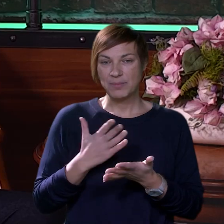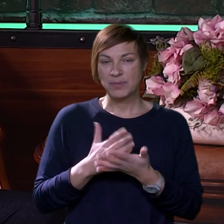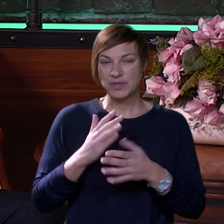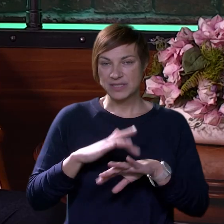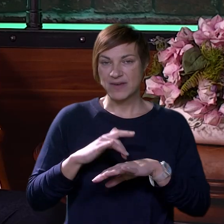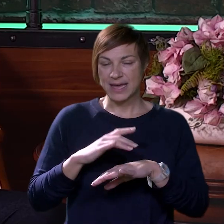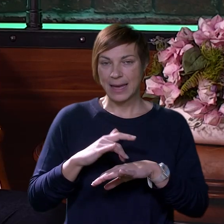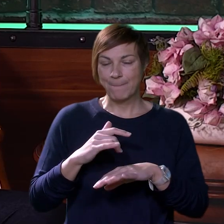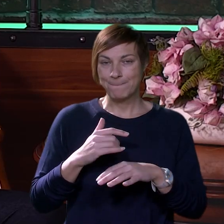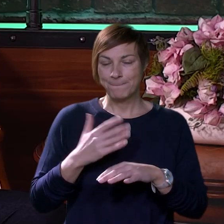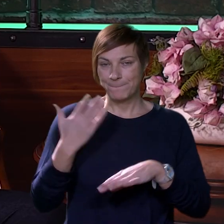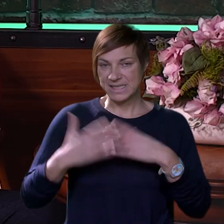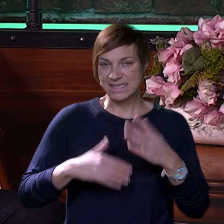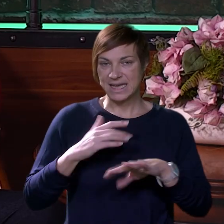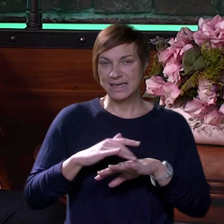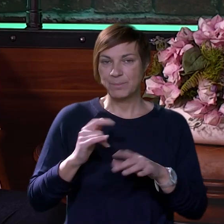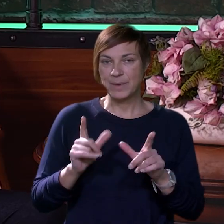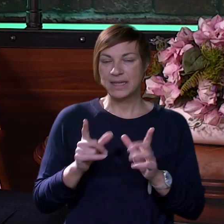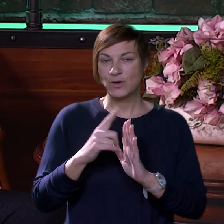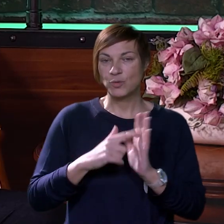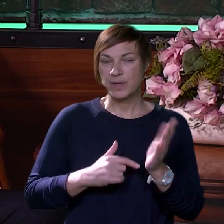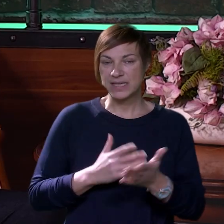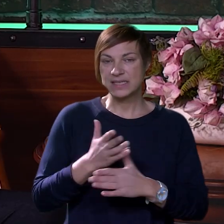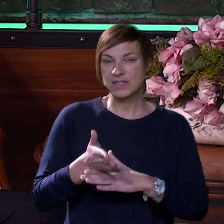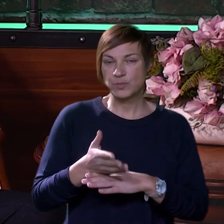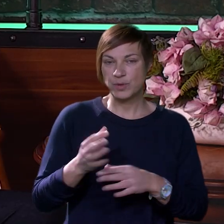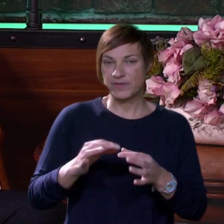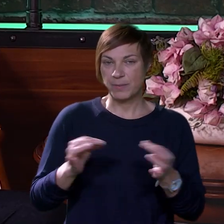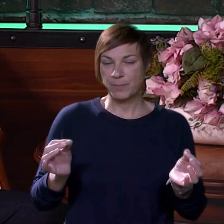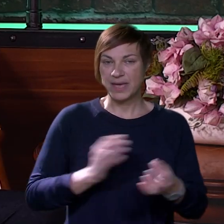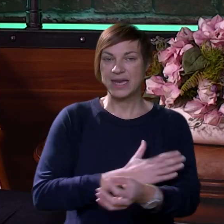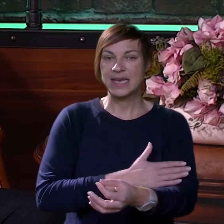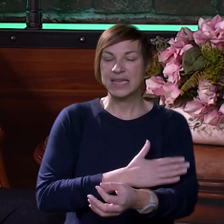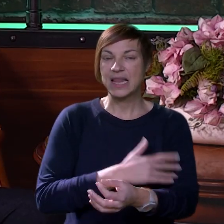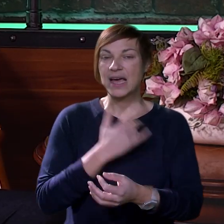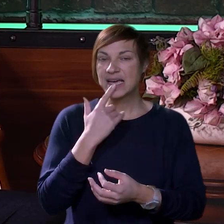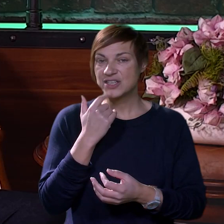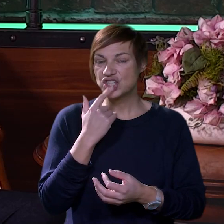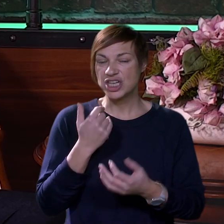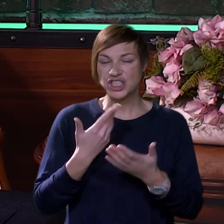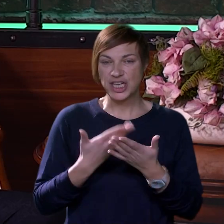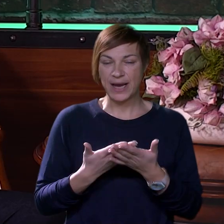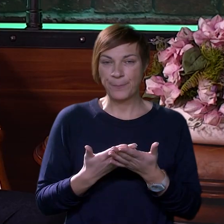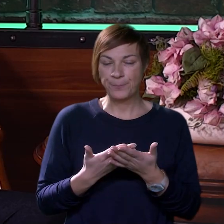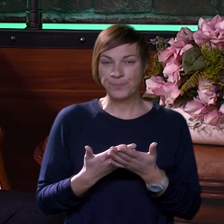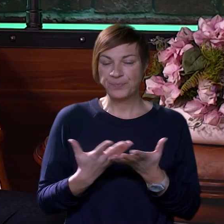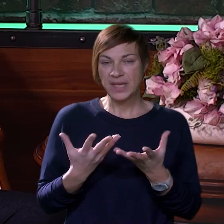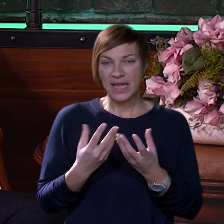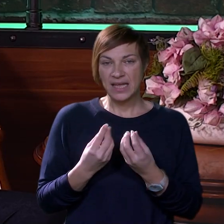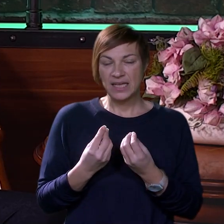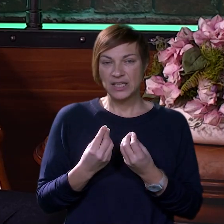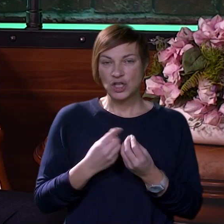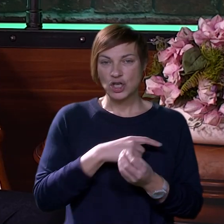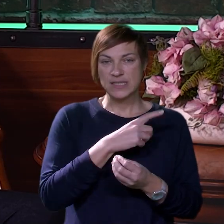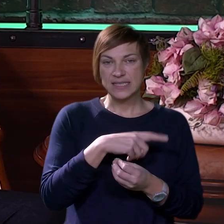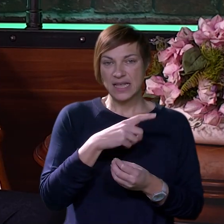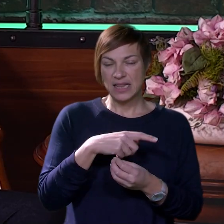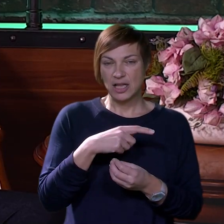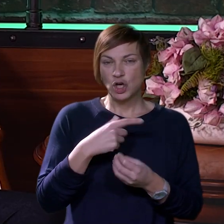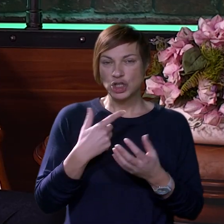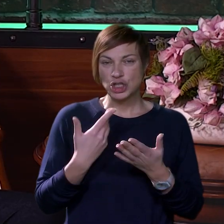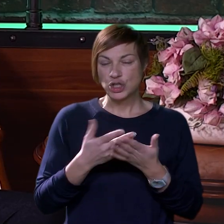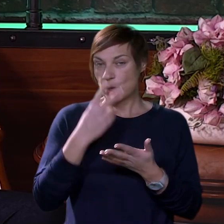imamo svaki zadnji petak u mjesecu provodimo mjerenje tlaka i cukara. Znači, tako da je dosta